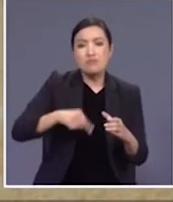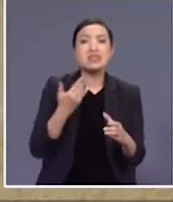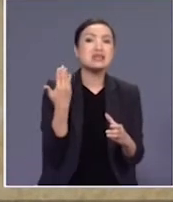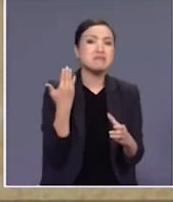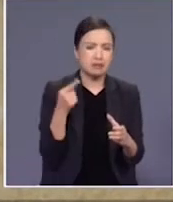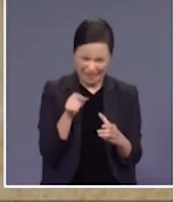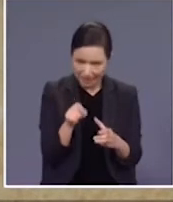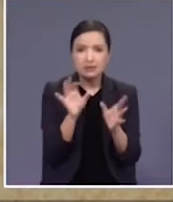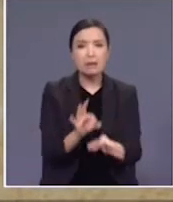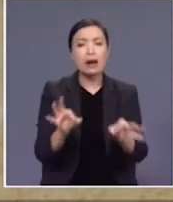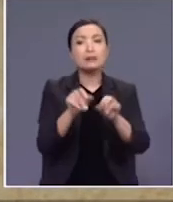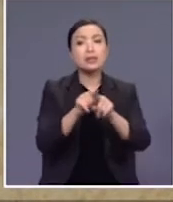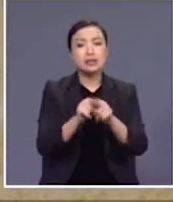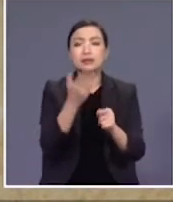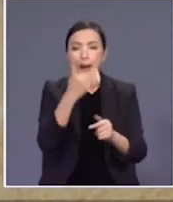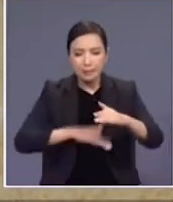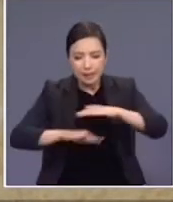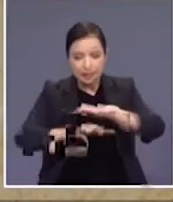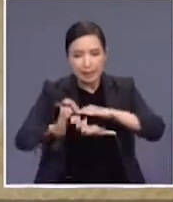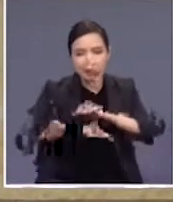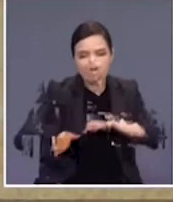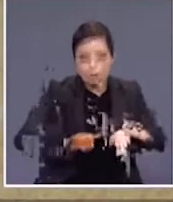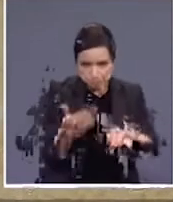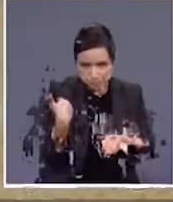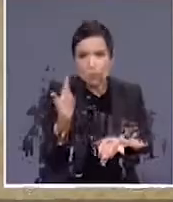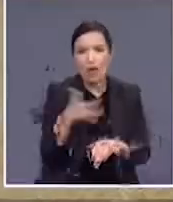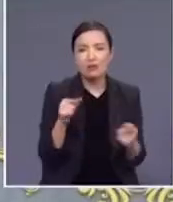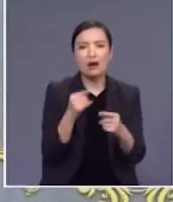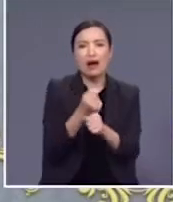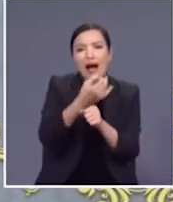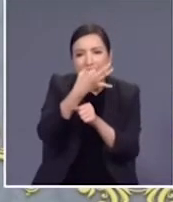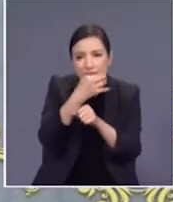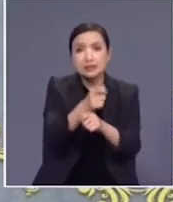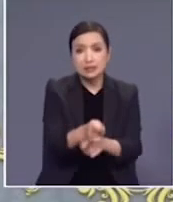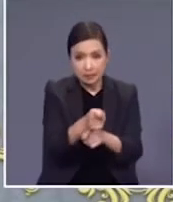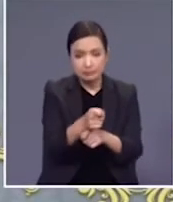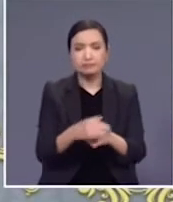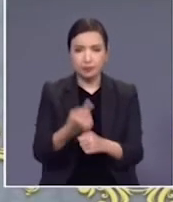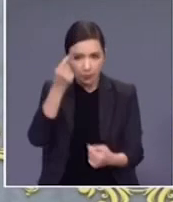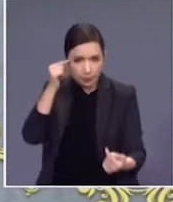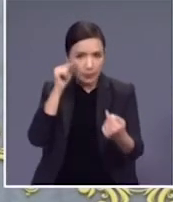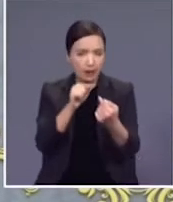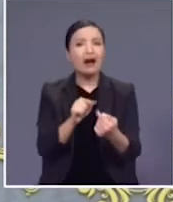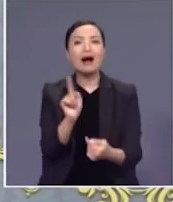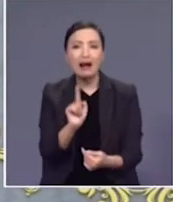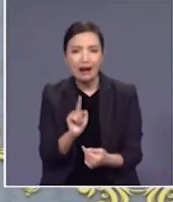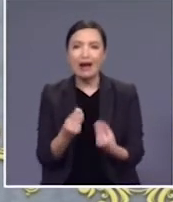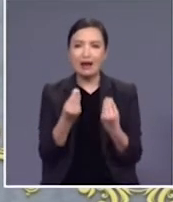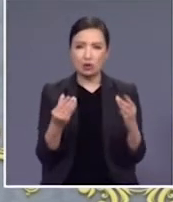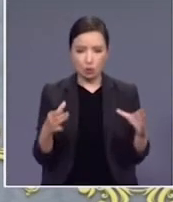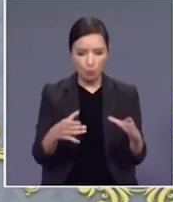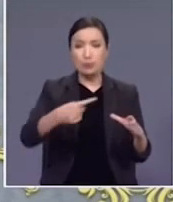สำคัญเพราะเป็นผู้ที่มีพื้นฐานและมีความพร้อมอยู่แล้วในการประกอบอาชีพเกษตรกรรมเราจะต้องมุ่งสร้างค่านิยมให้คนกลุ่